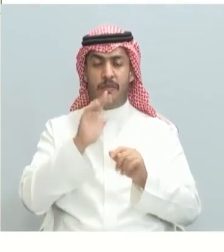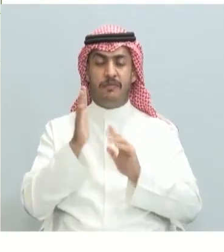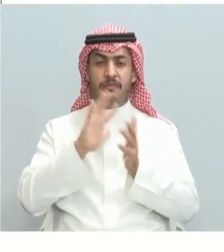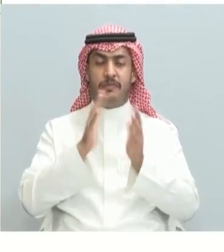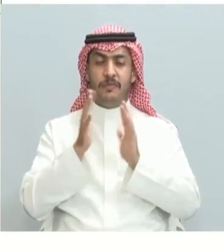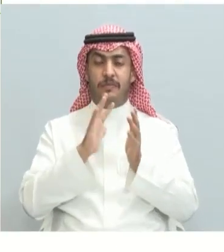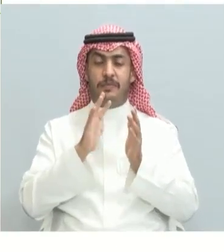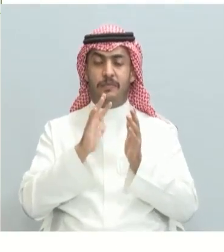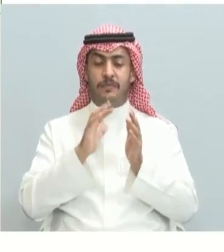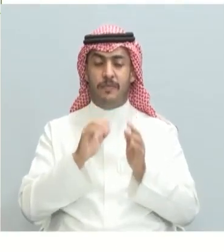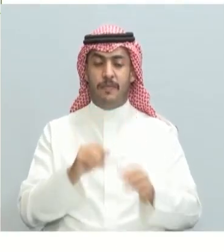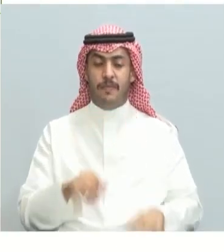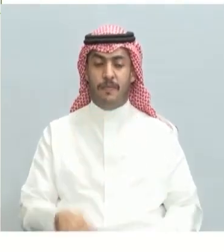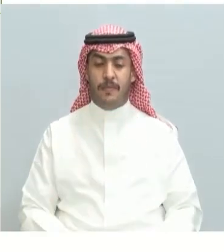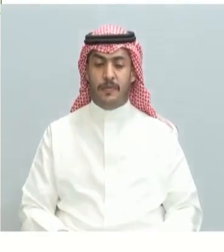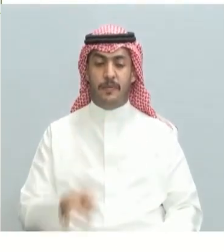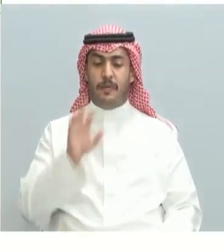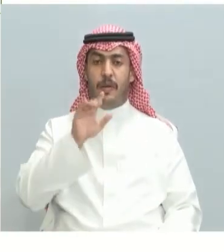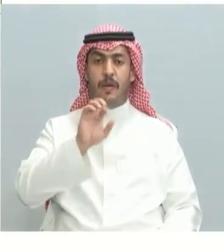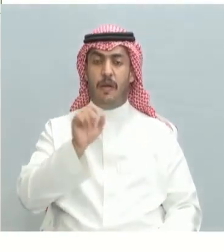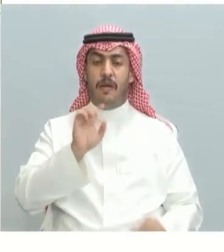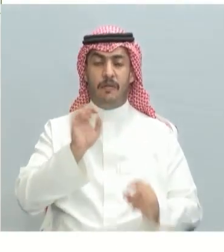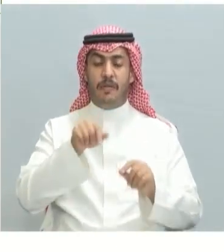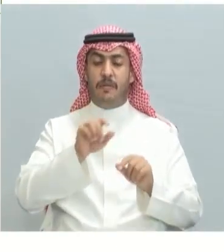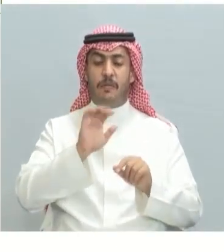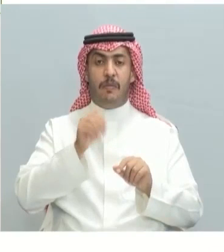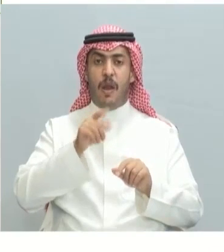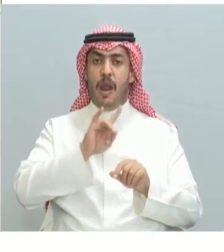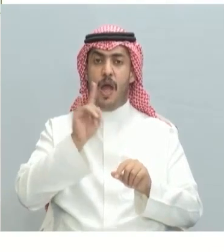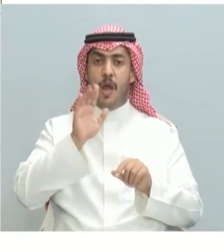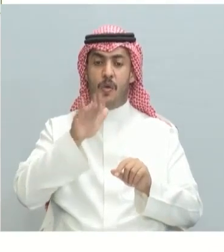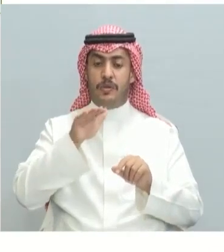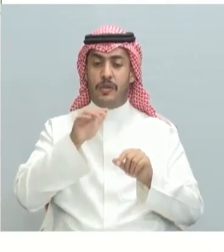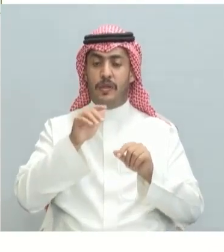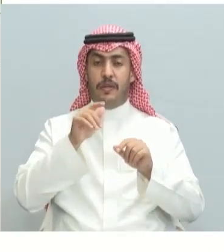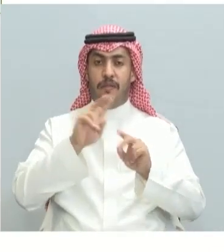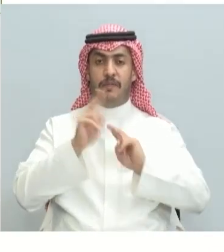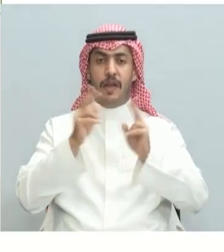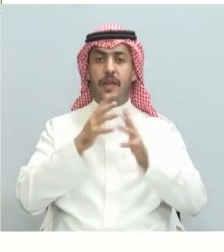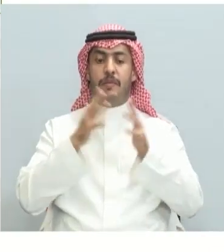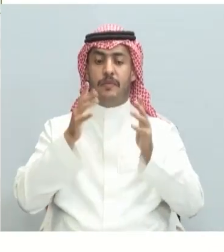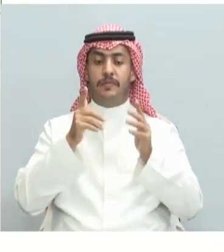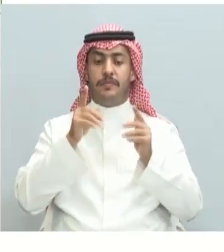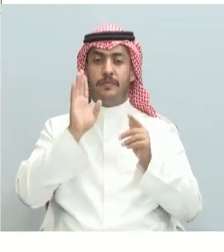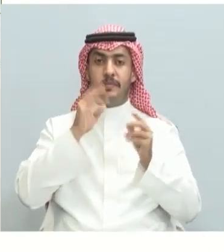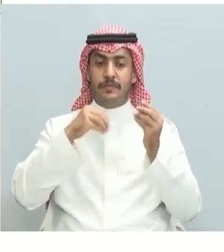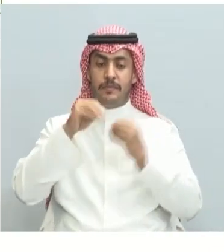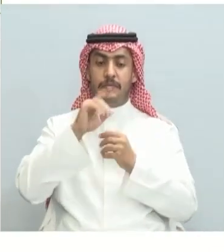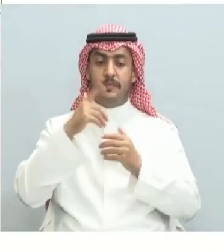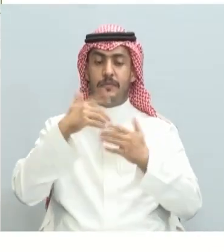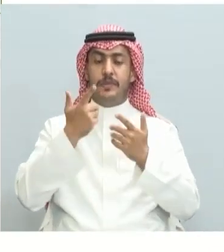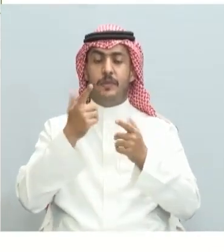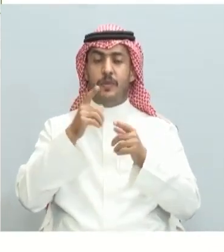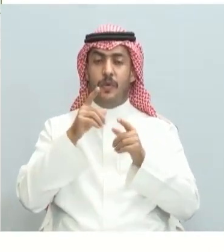ويشير ذلك الى انه لا يوجد فرق كبير بين معدلات العائد وبين السندات